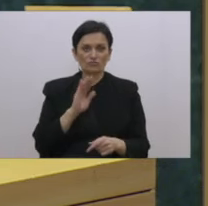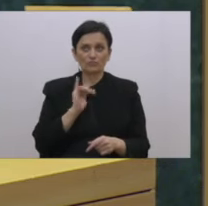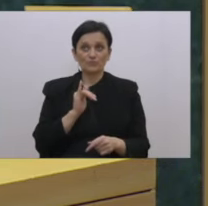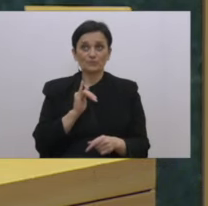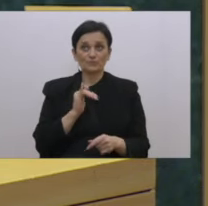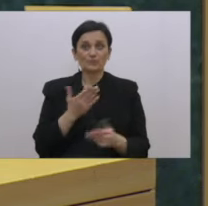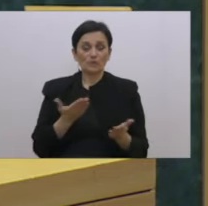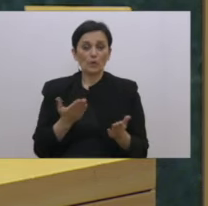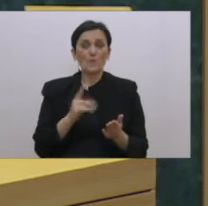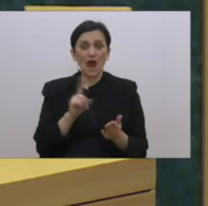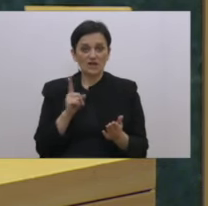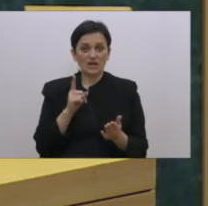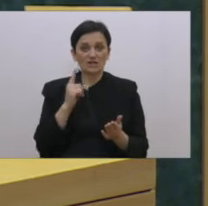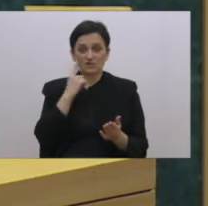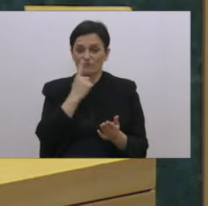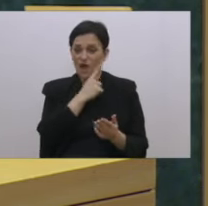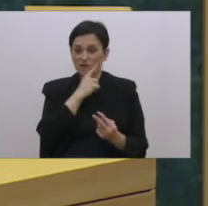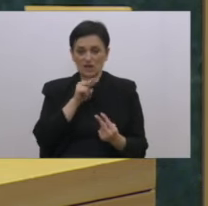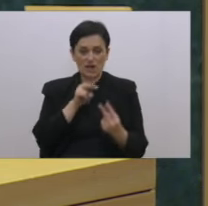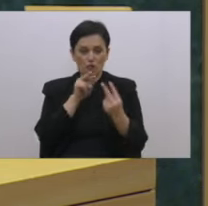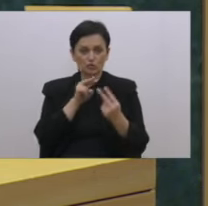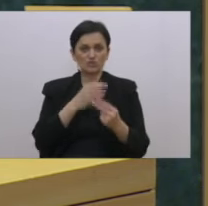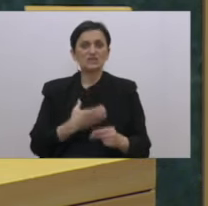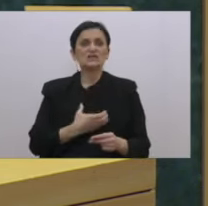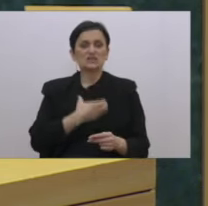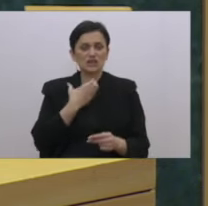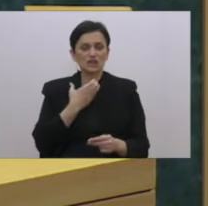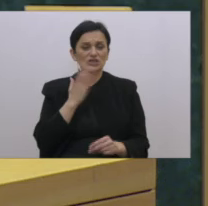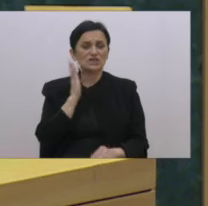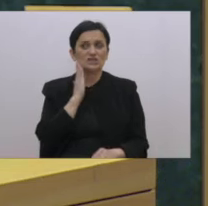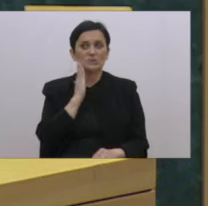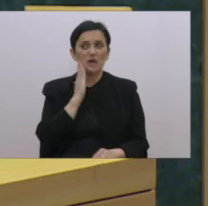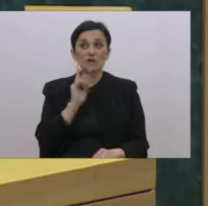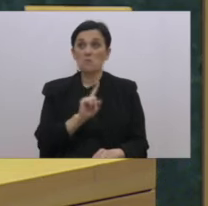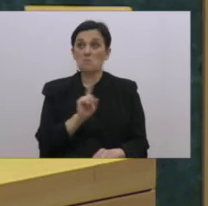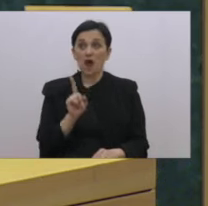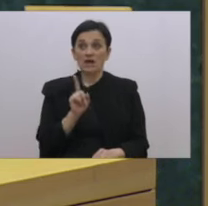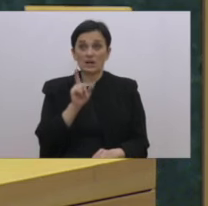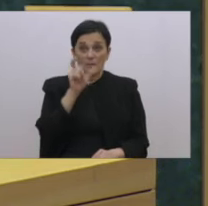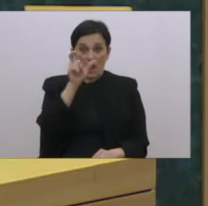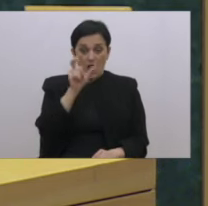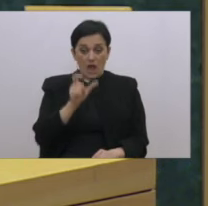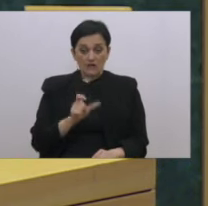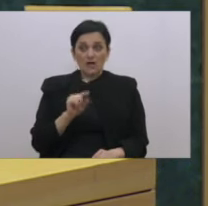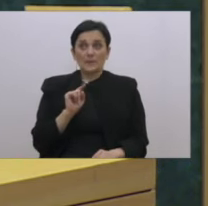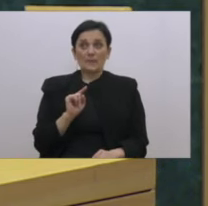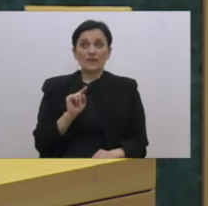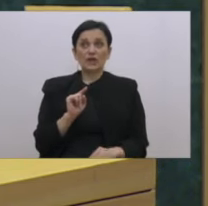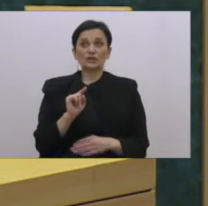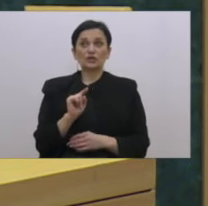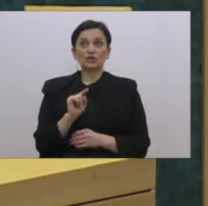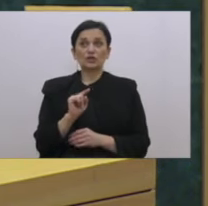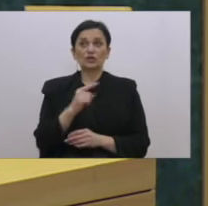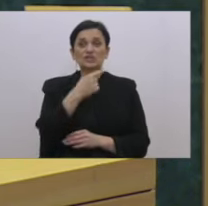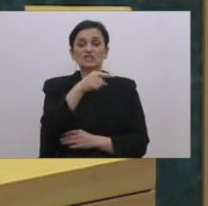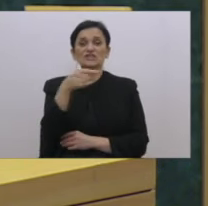ყოველ შემთხვევაში თვალი გაუსწორეთ ამ საშინელ სიმართლეს. მაგრამ ადამიანი, რომელმაც